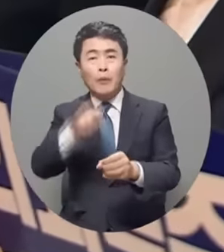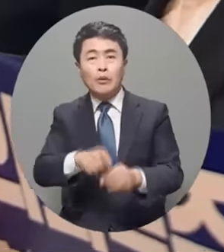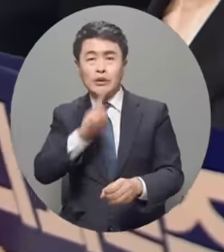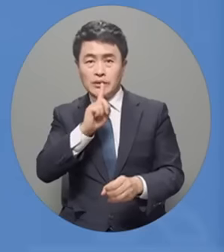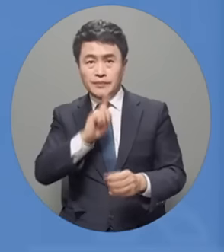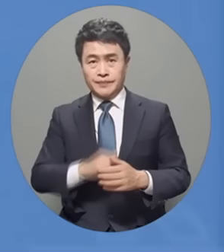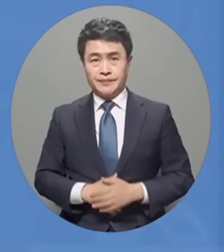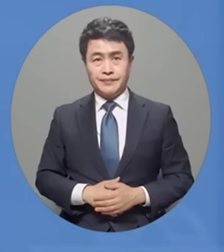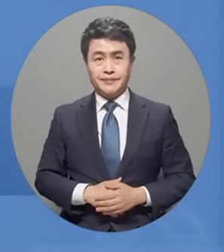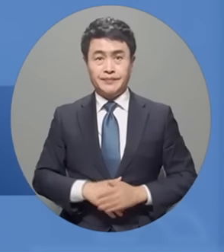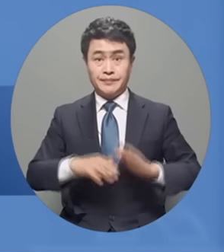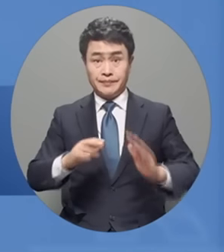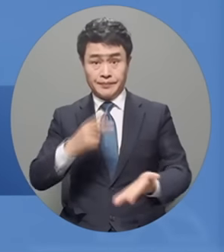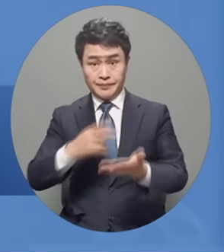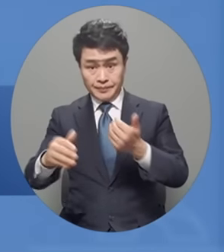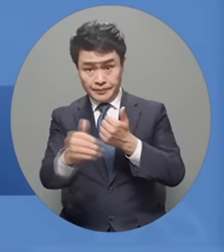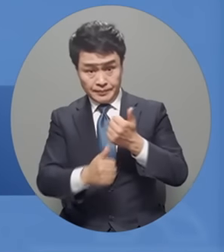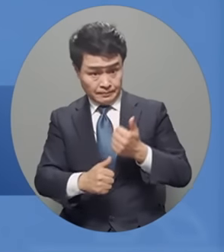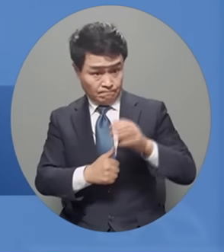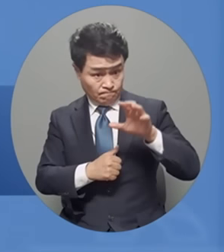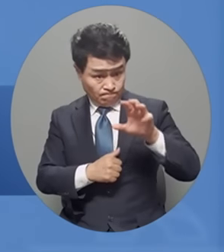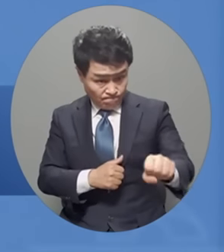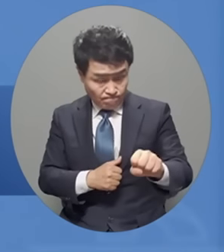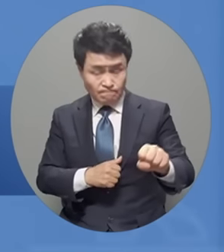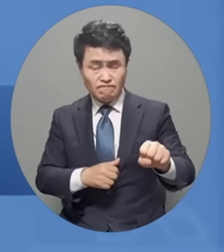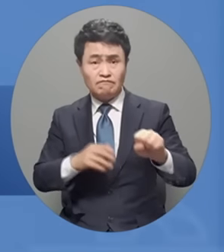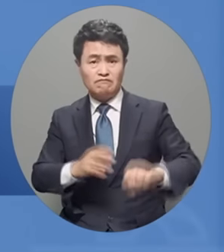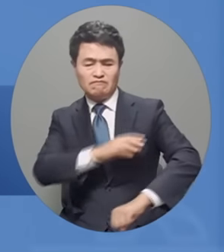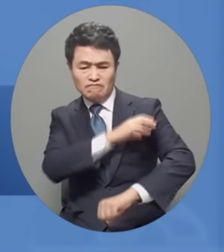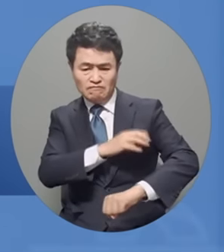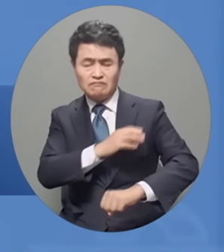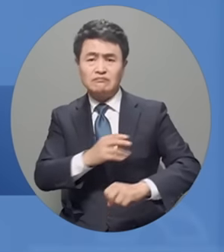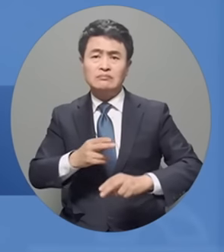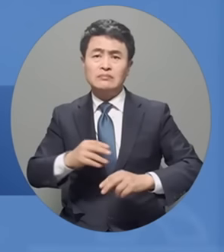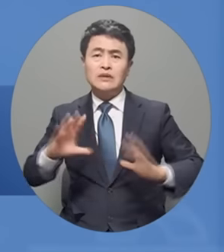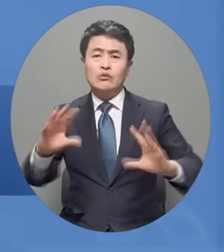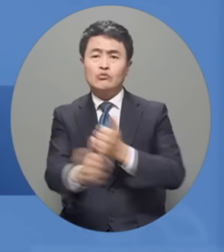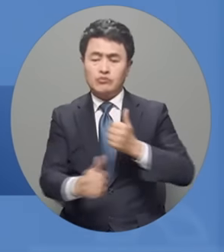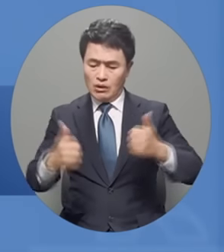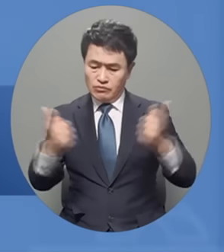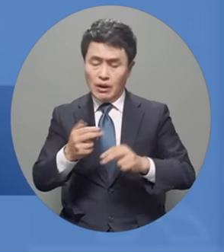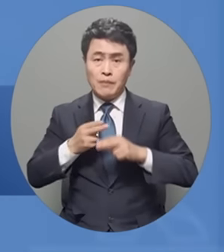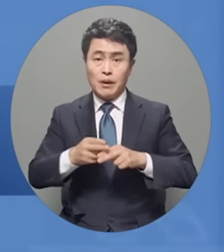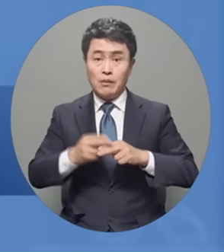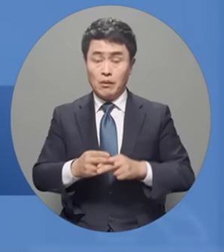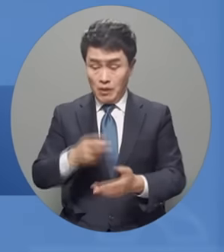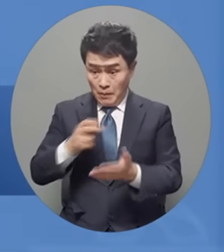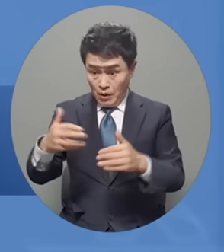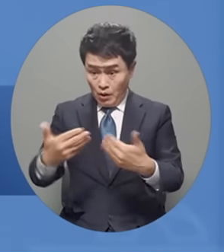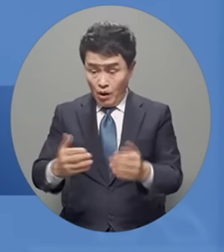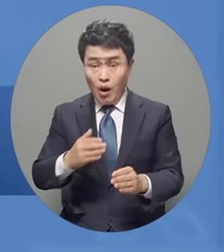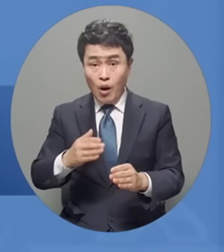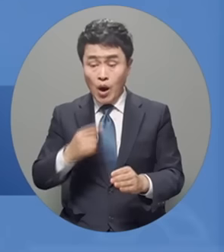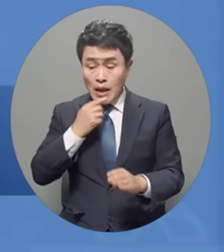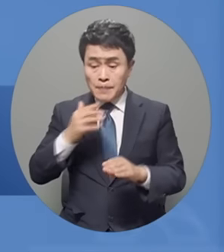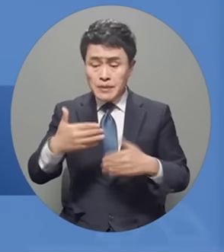비판했습니다. 법사위 장악은 무소불위의 의회 독재로 사법부를 민주당